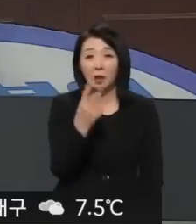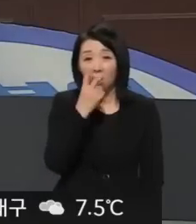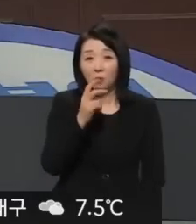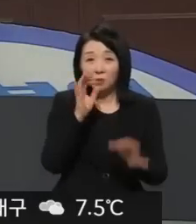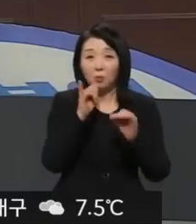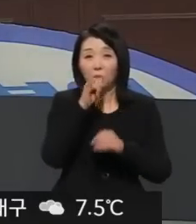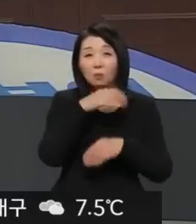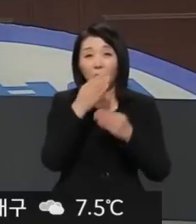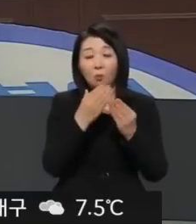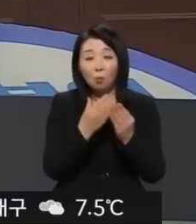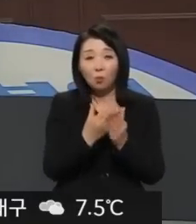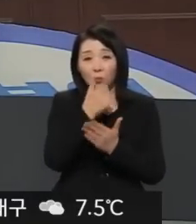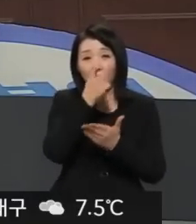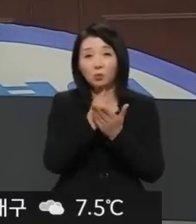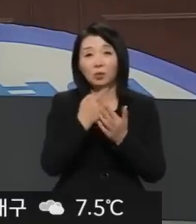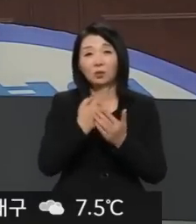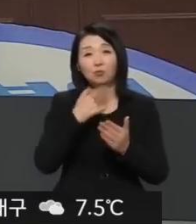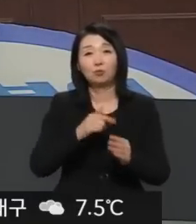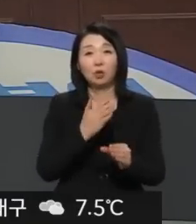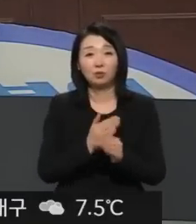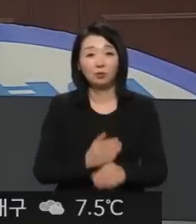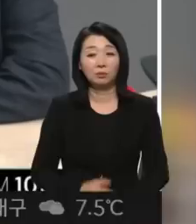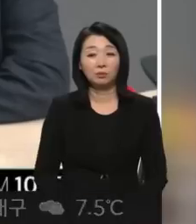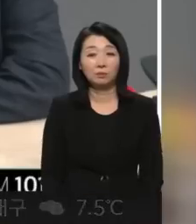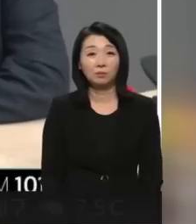있는 모든 혐의를 부인하고 있습니다.